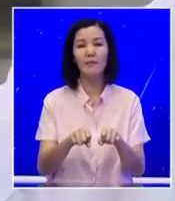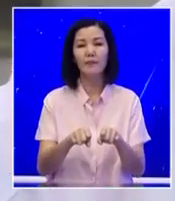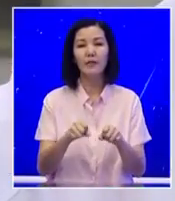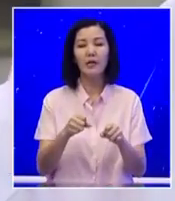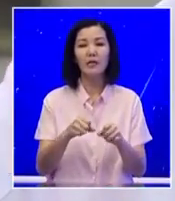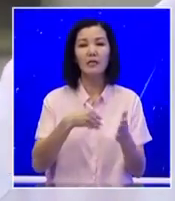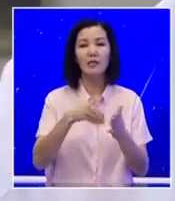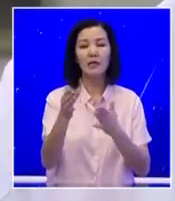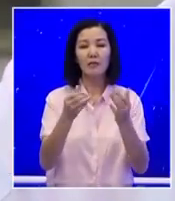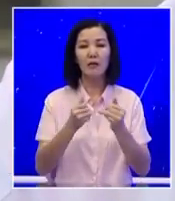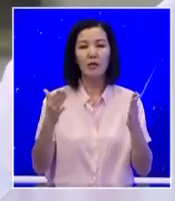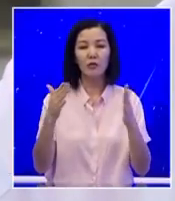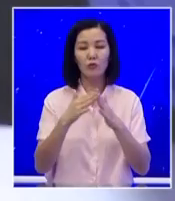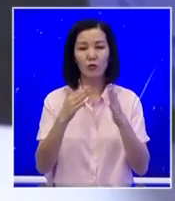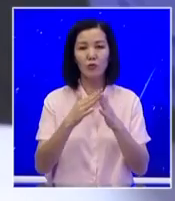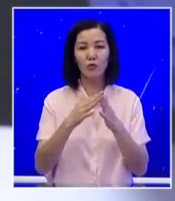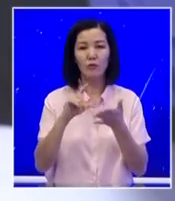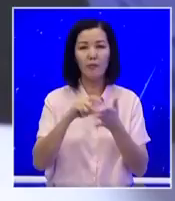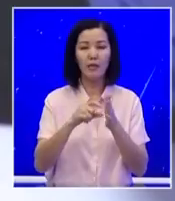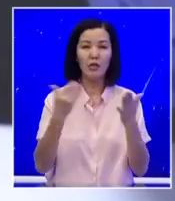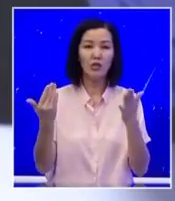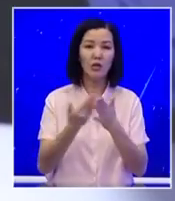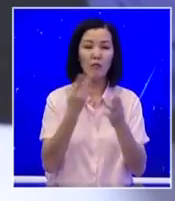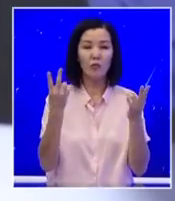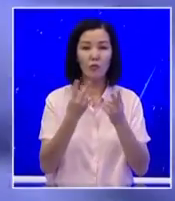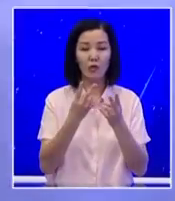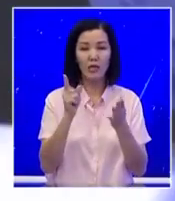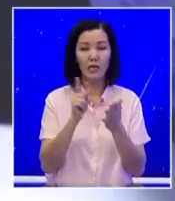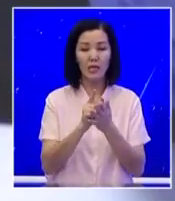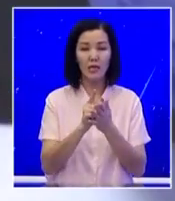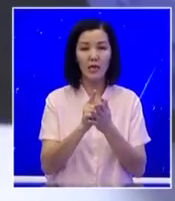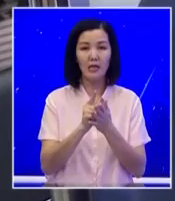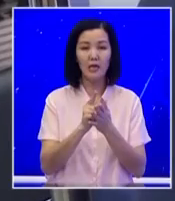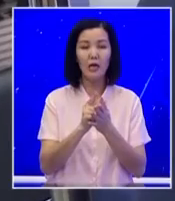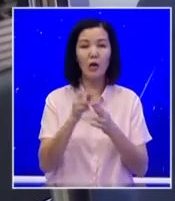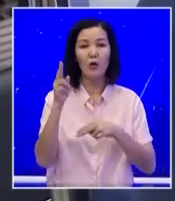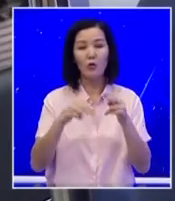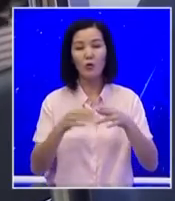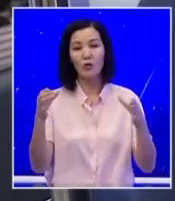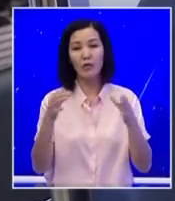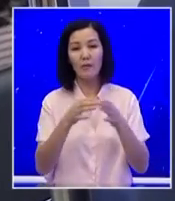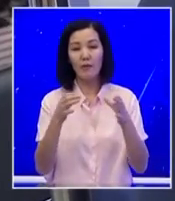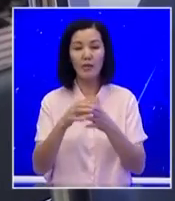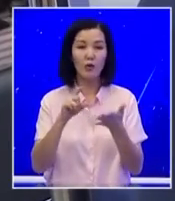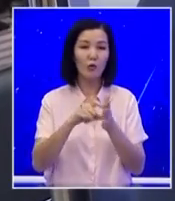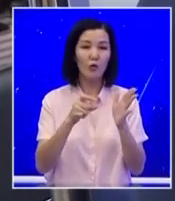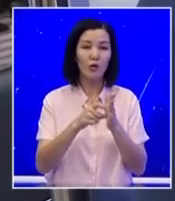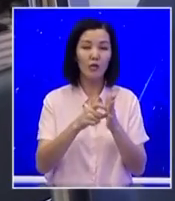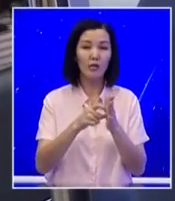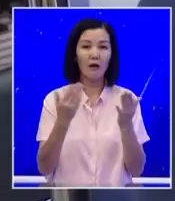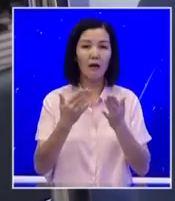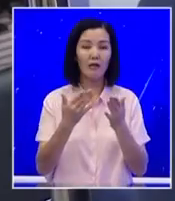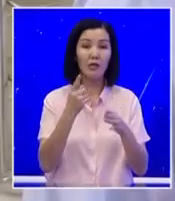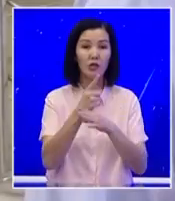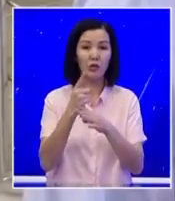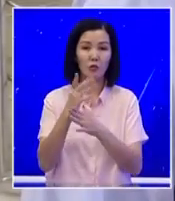қатар сатып алатын тұрғын үй немесе пәтер жаңа болуы тиіс. Соның ішінде жеке құрылыс компаниясы салған баспаналарға қатысты мынандай